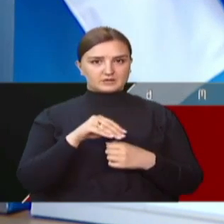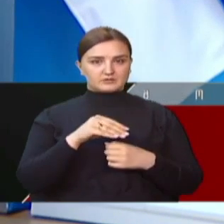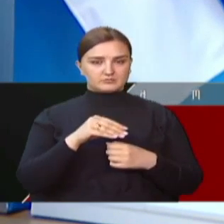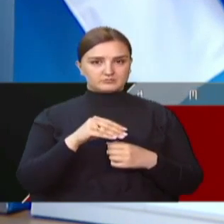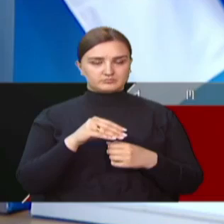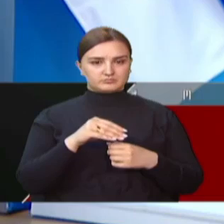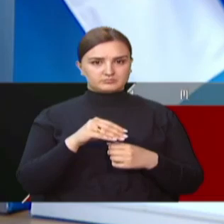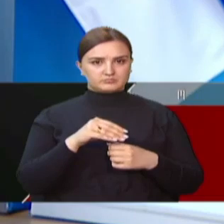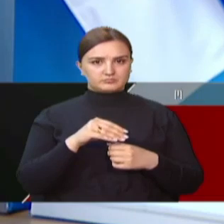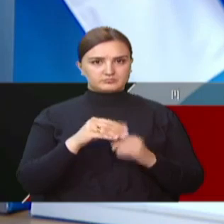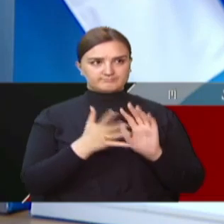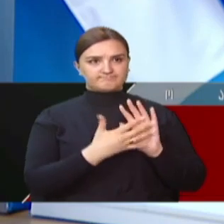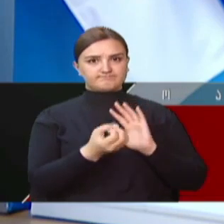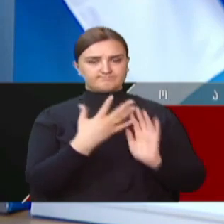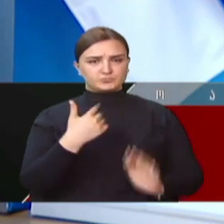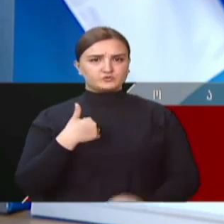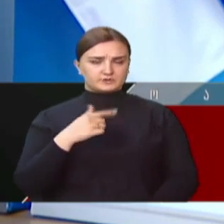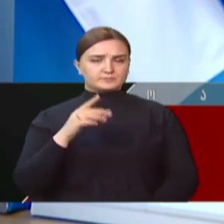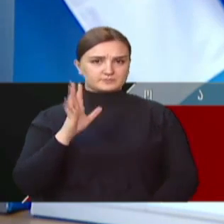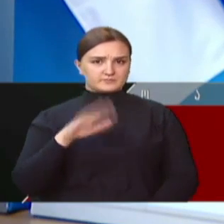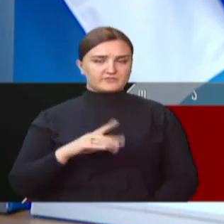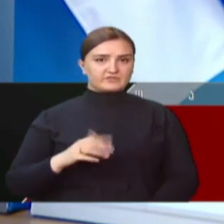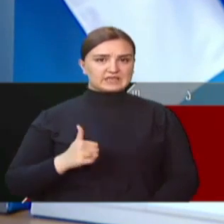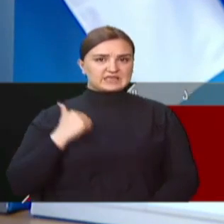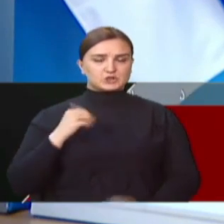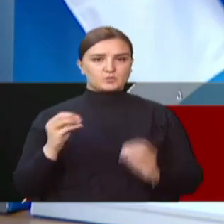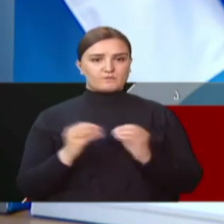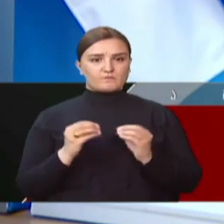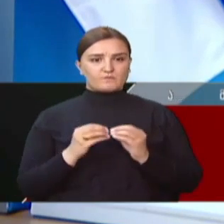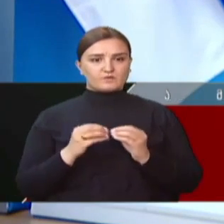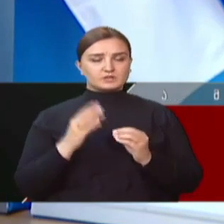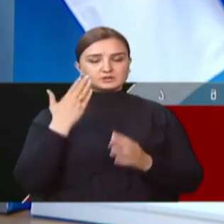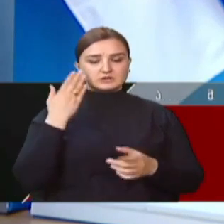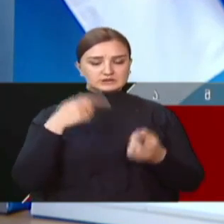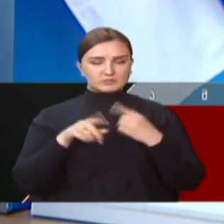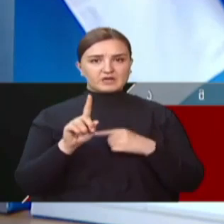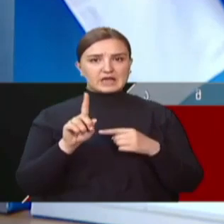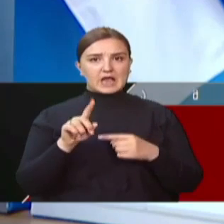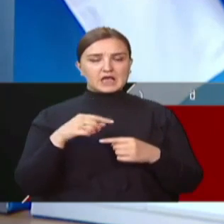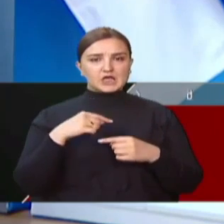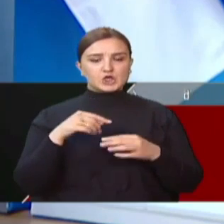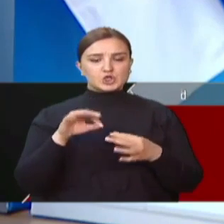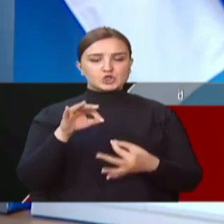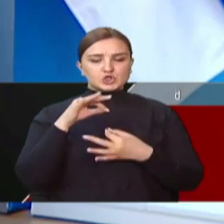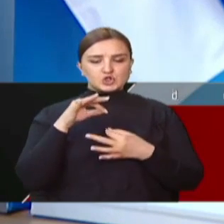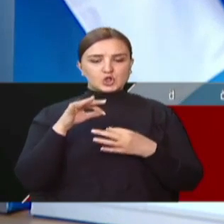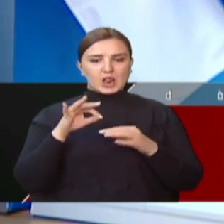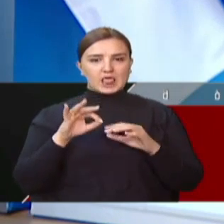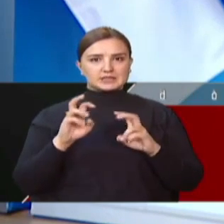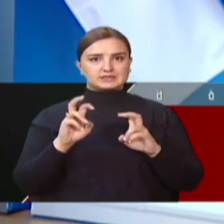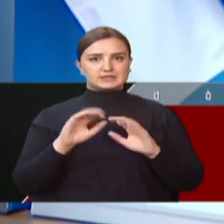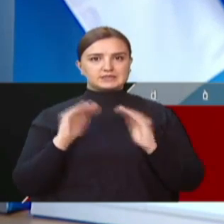ხისეულად შეხვდებით ამას. რაც შეეხება იზოლაციას, მინდა გითხრათ, სინამდვილეში რა იზოლაციაზე ვლაპარაკობთ? ანუ ჩვენი